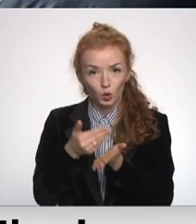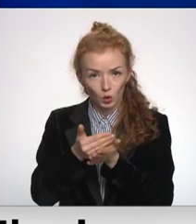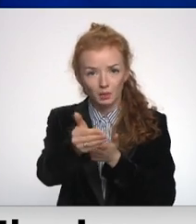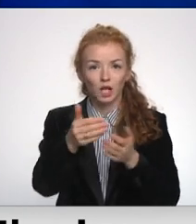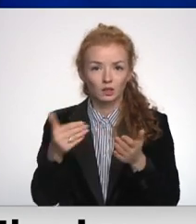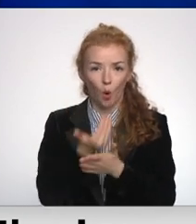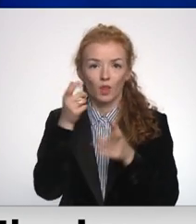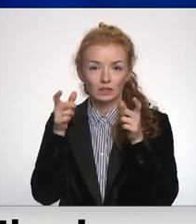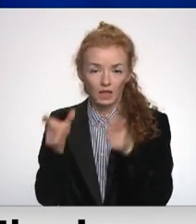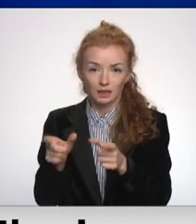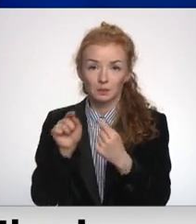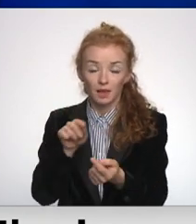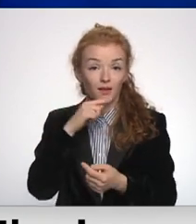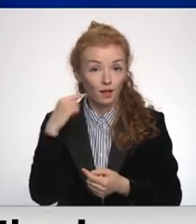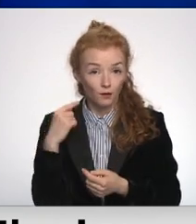sankcijām?